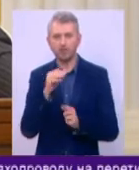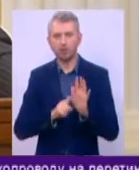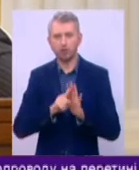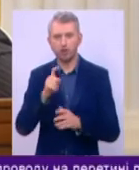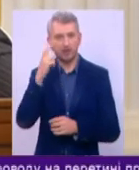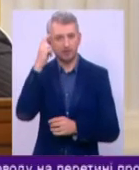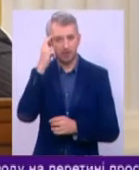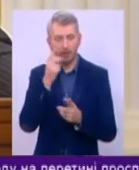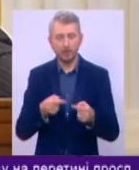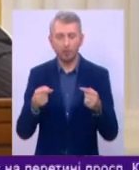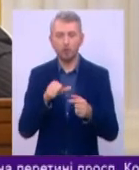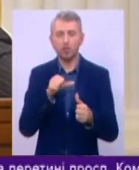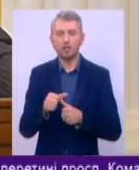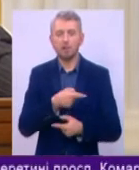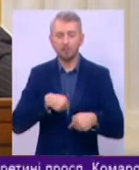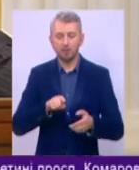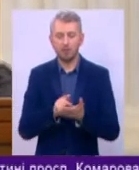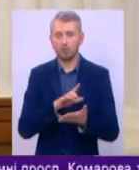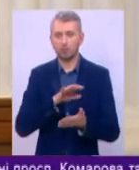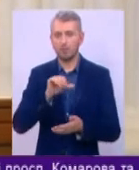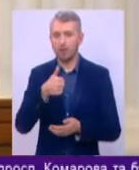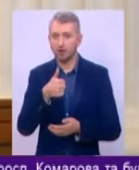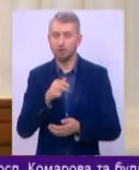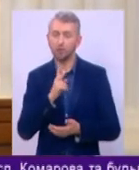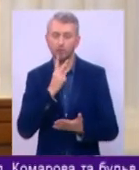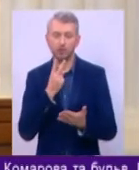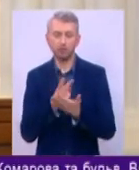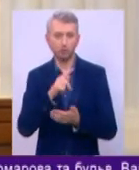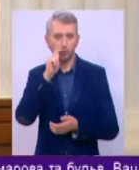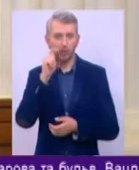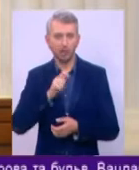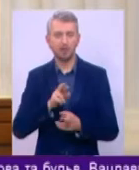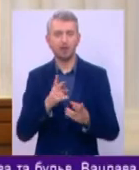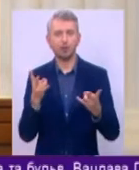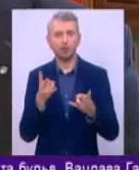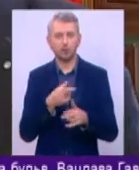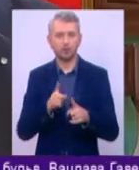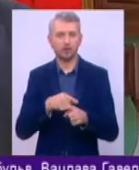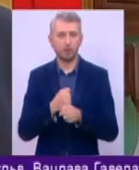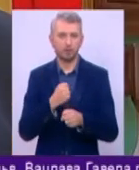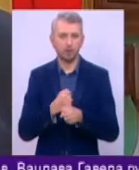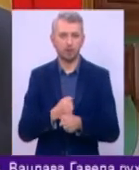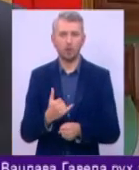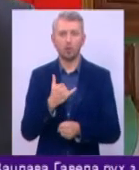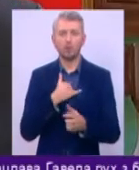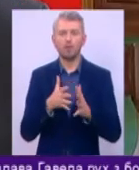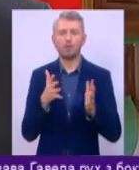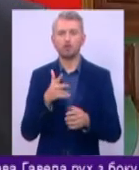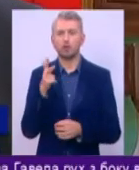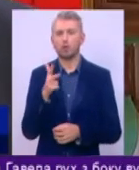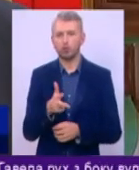Києва, відповідно, саме ми маємо бути першими, які продемонструють Україні, як потрібно це робити. У нас більше